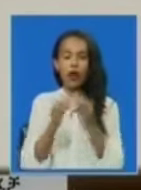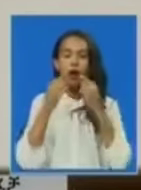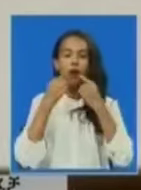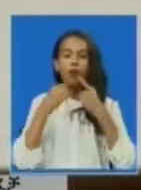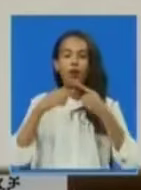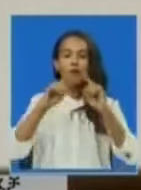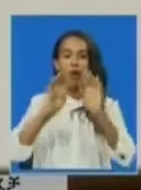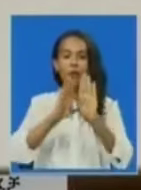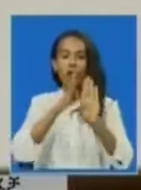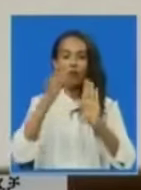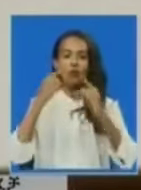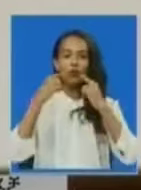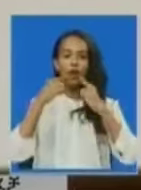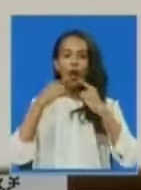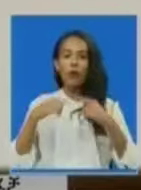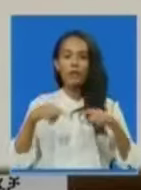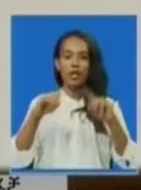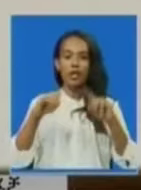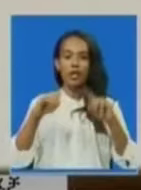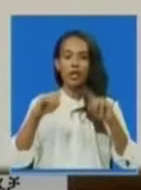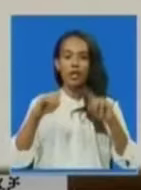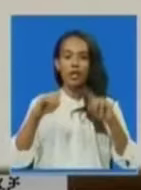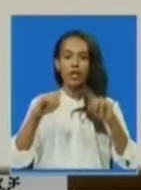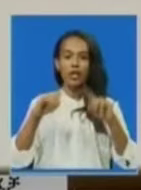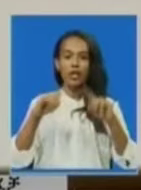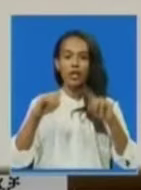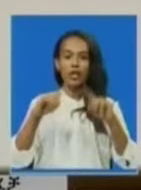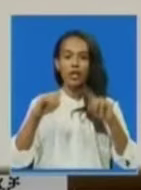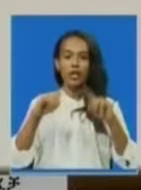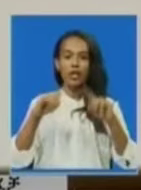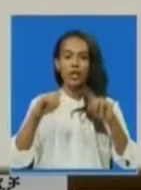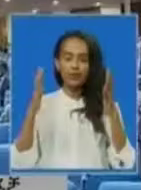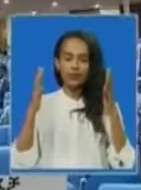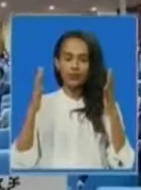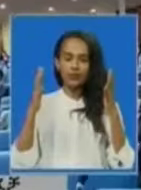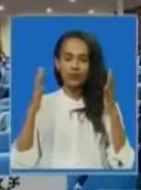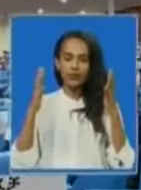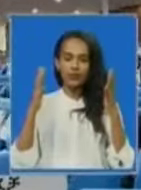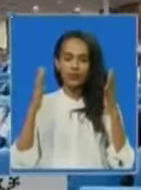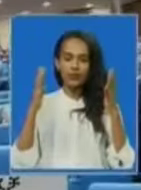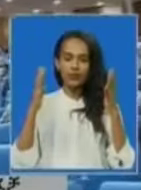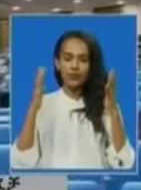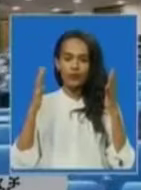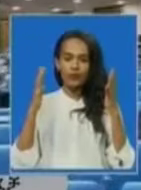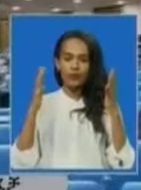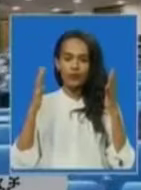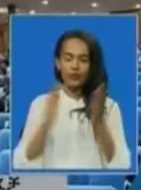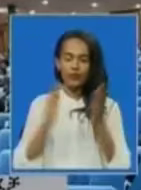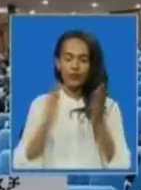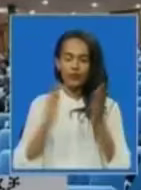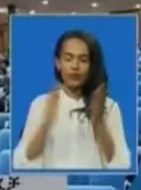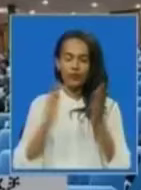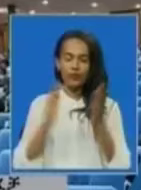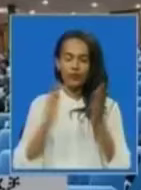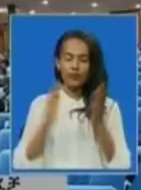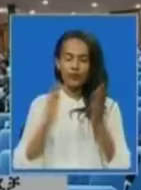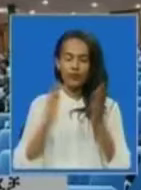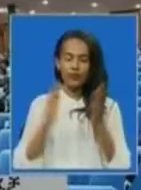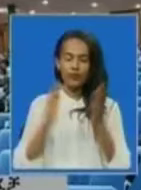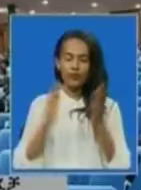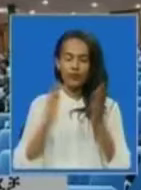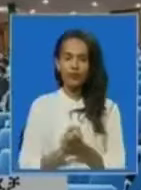የፌዴሪ ጠቅላይ ሚኒስትር ዶክተር አብይ አህመድ በምስራቅ አፍሪካ ሰላምን ለማምጣት የሰሯቸው የዲፕሎማሲ ስራዎች ኢትዮጵያን በከፍታ ማማ